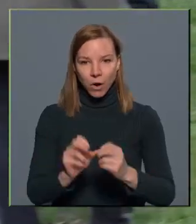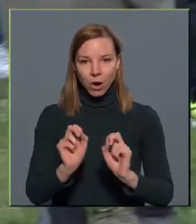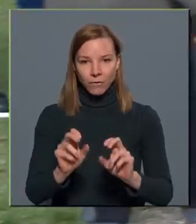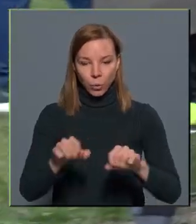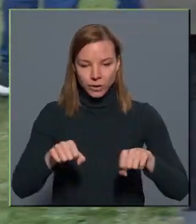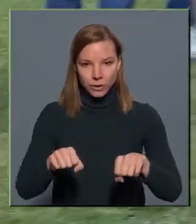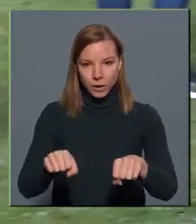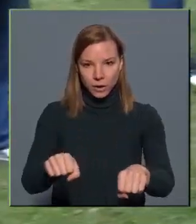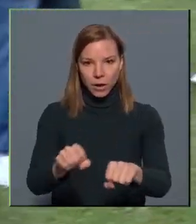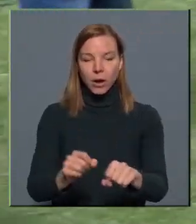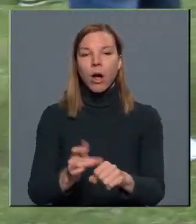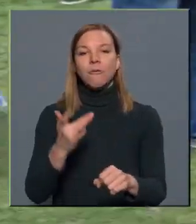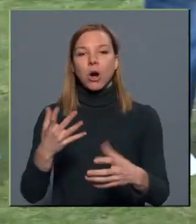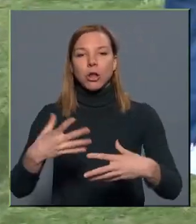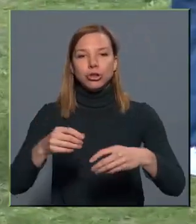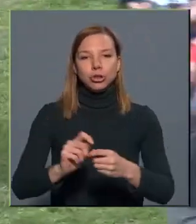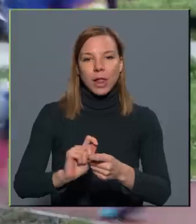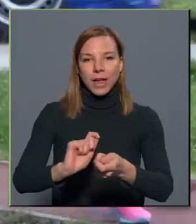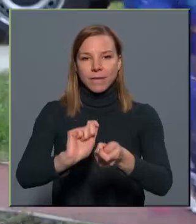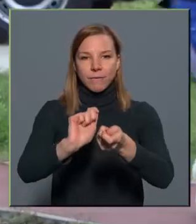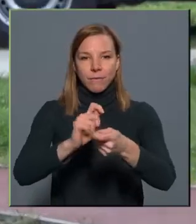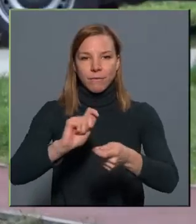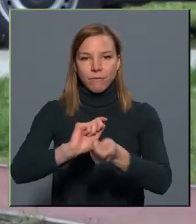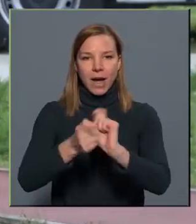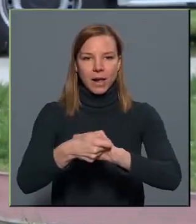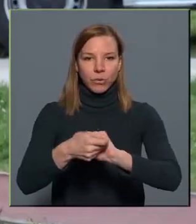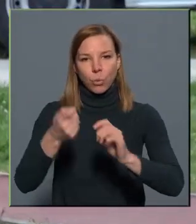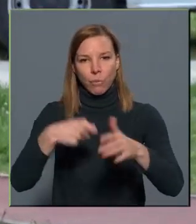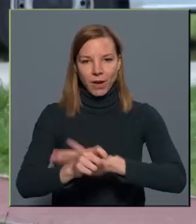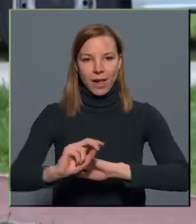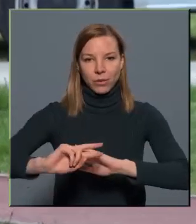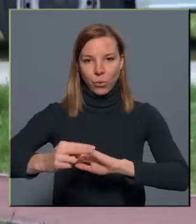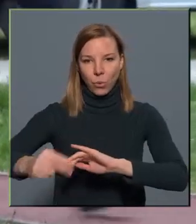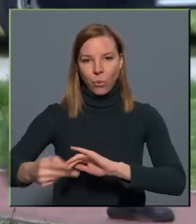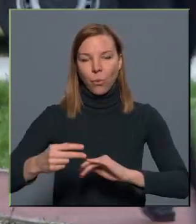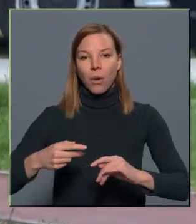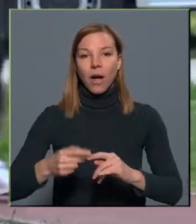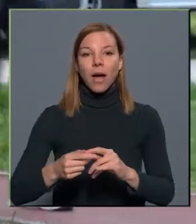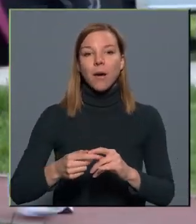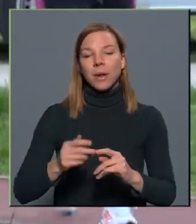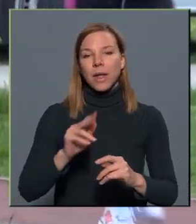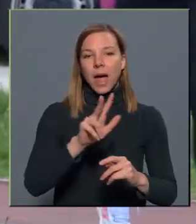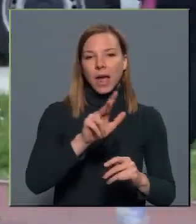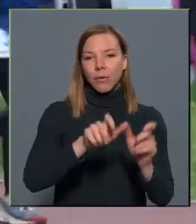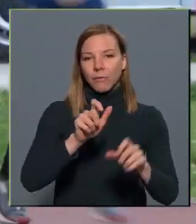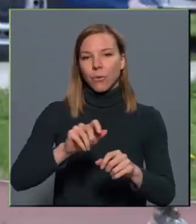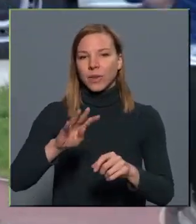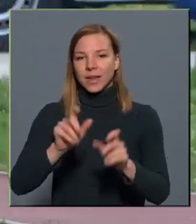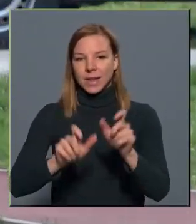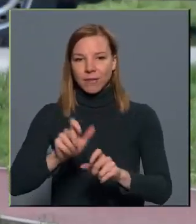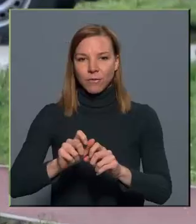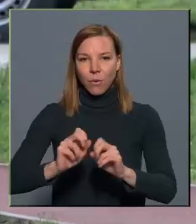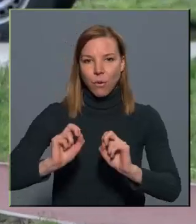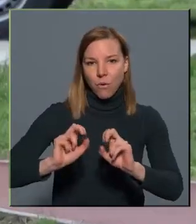ezt a családi váltót, ahol az Óhegyparkban 3-4 fős családok futnak, és egymásnak adják át a váltóbotot, és van egy kis